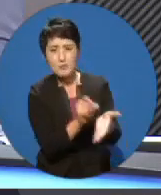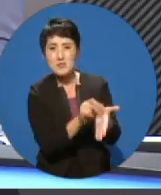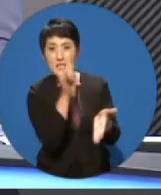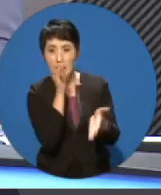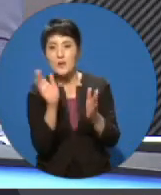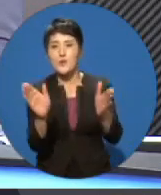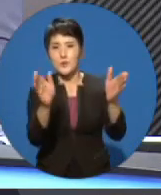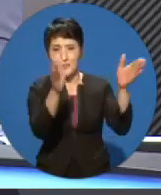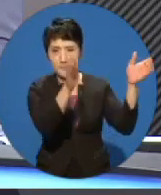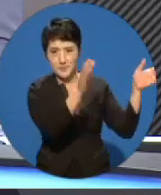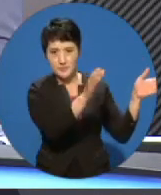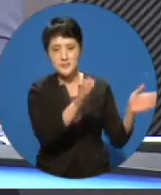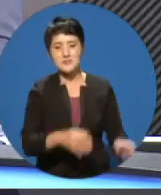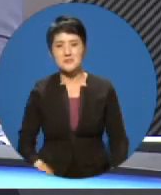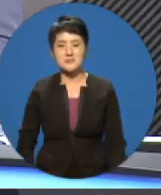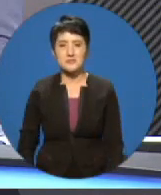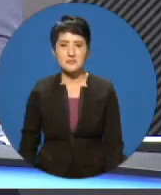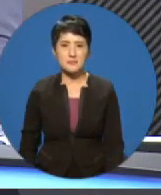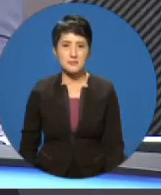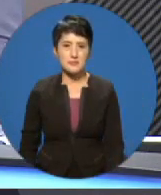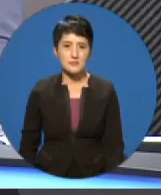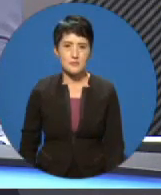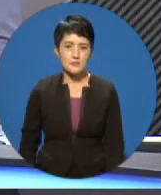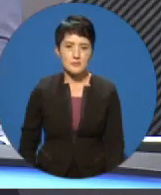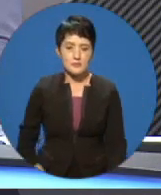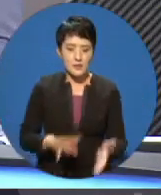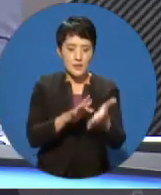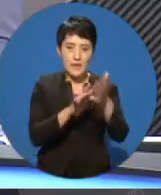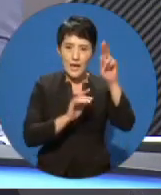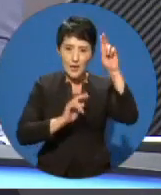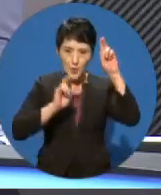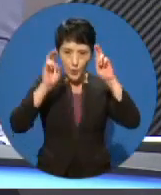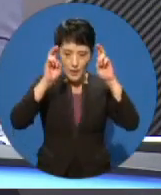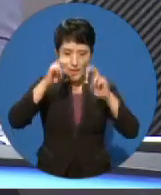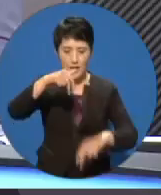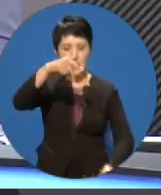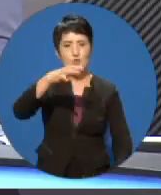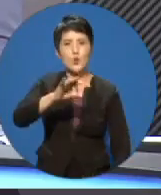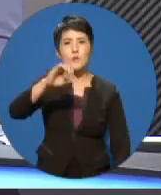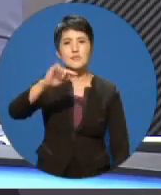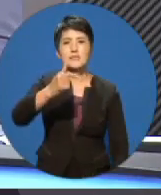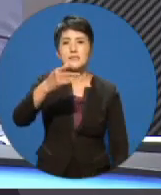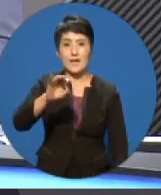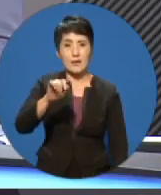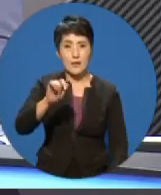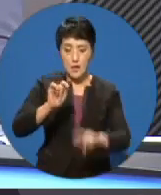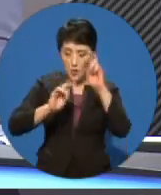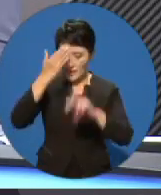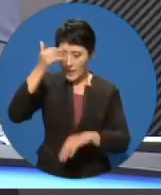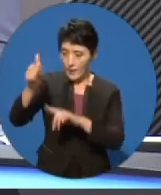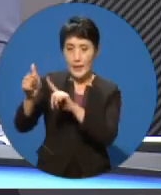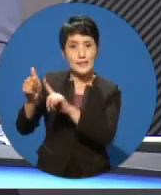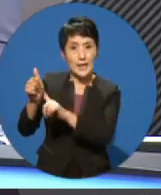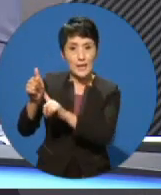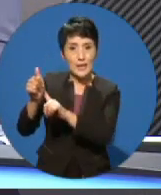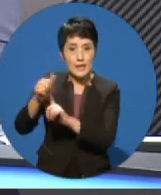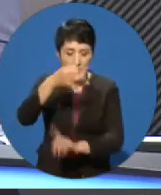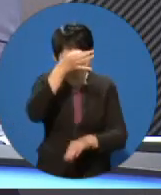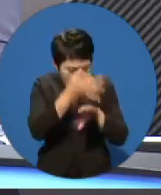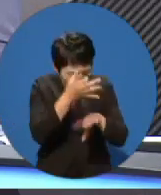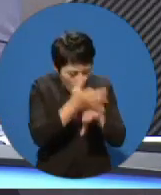이 갑질 논란에 휩싸여 있습니다. 이장한 종근당 회장, 도대체 어떤 말을 했길래 이렇게 일파만파 파문이 커지고